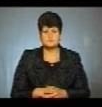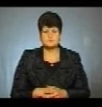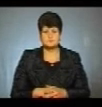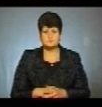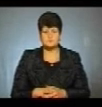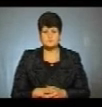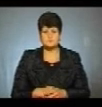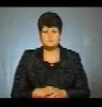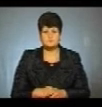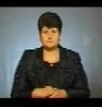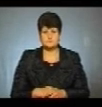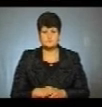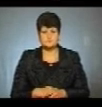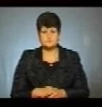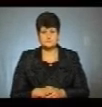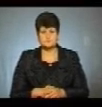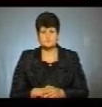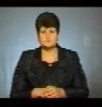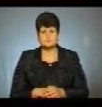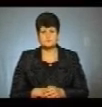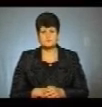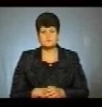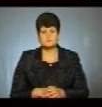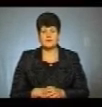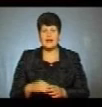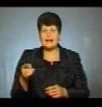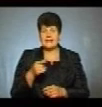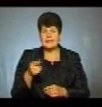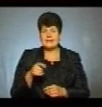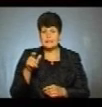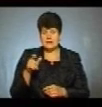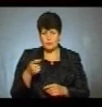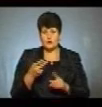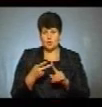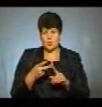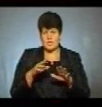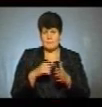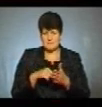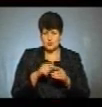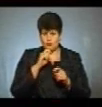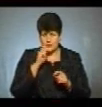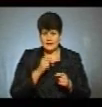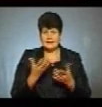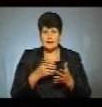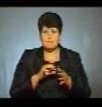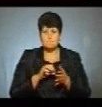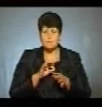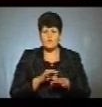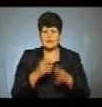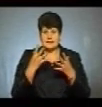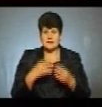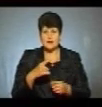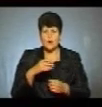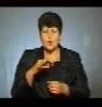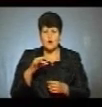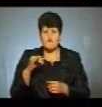Бодак. Новини на Суспільному. Тернопіль. Тернопіль – друге місто в Україні, де провели Дні Хорватії. У Львові такі